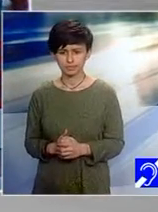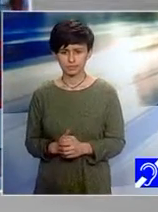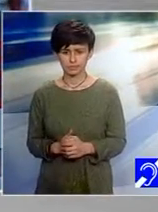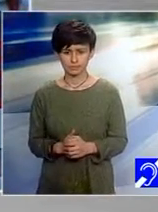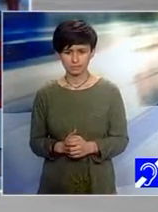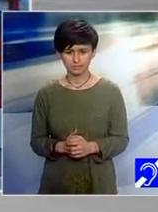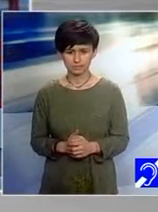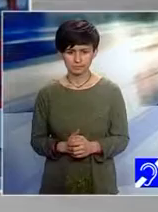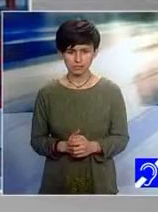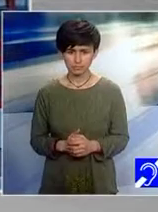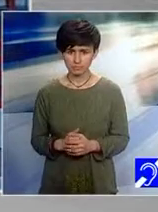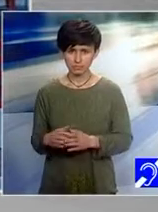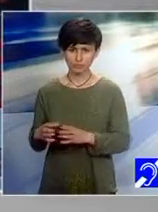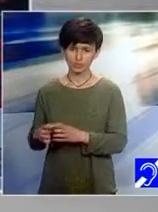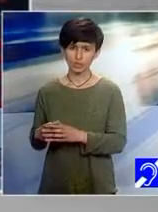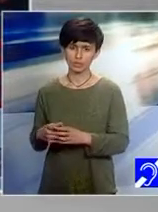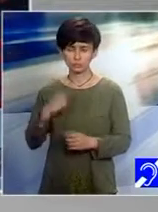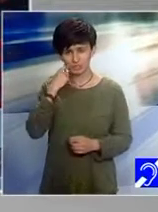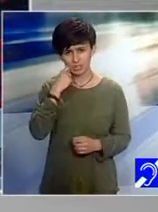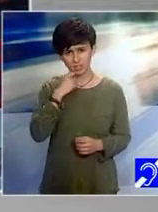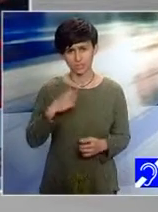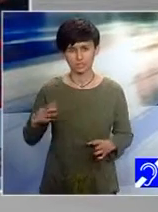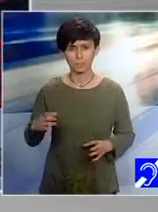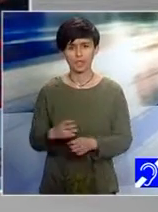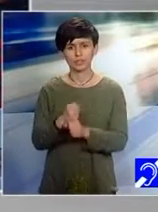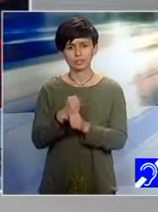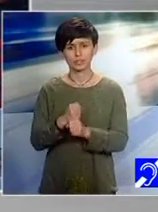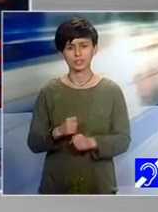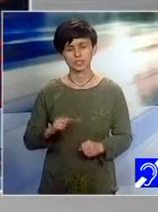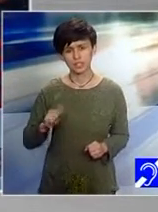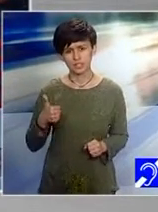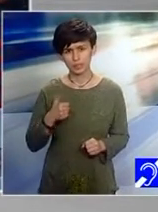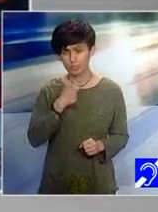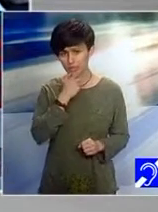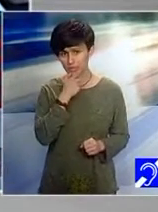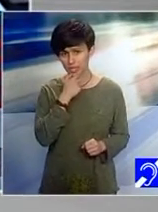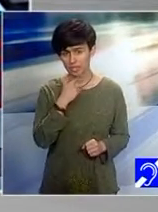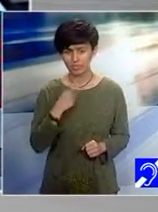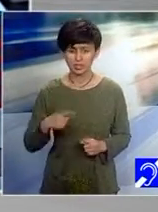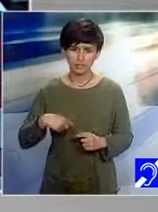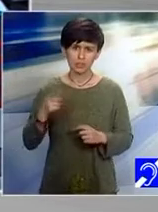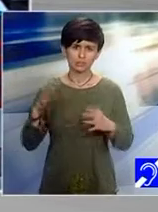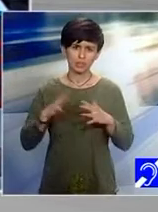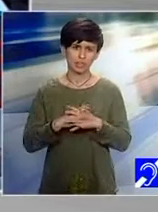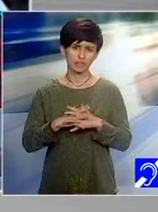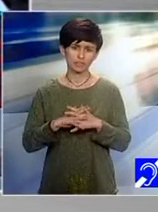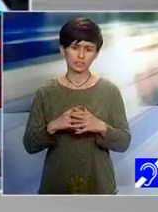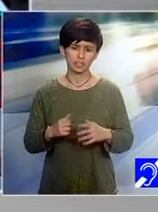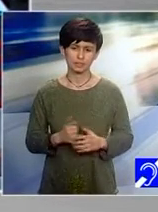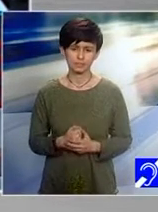Și filiala Cluj a luat ființă în primii ani, dacă nu în primul an de după Revoluție. După Revoluție, da.